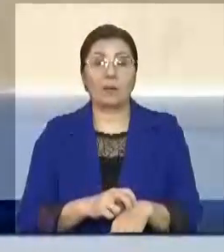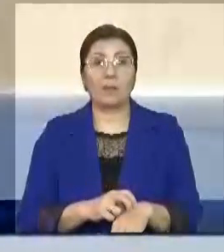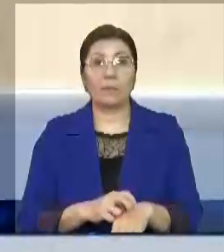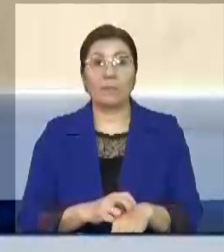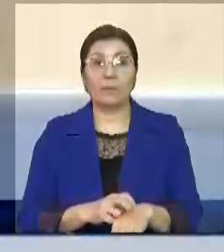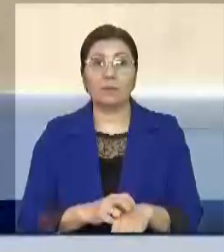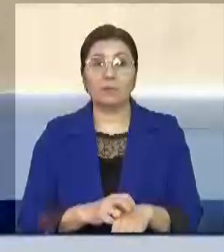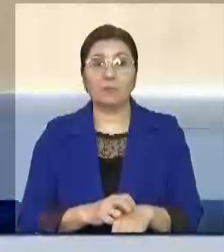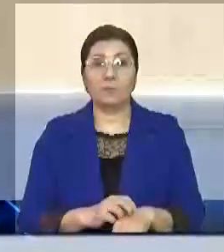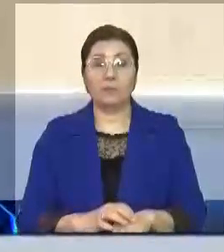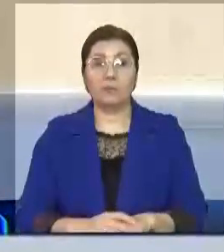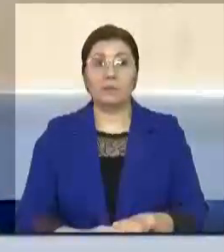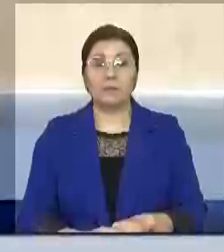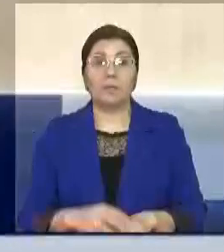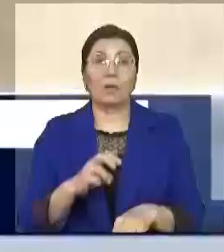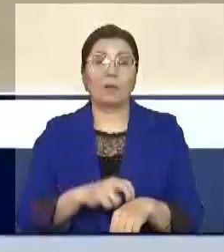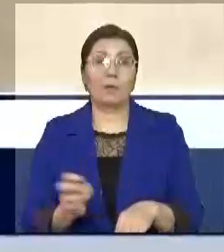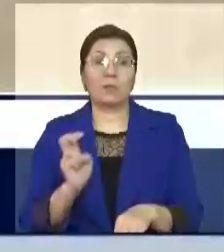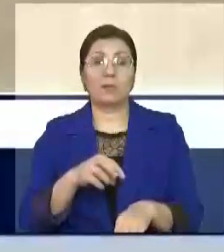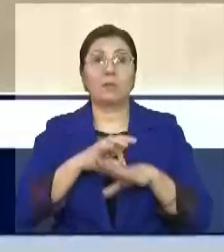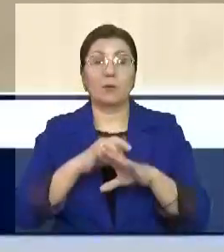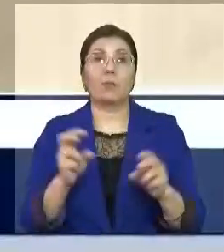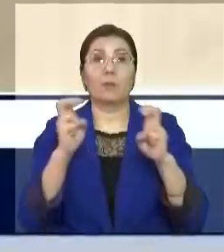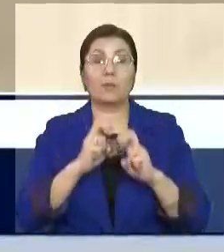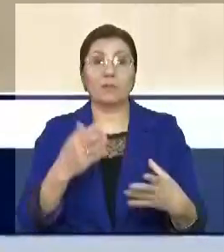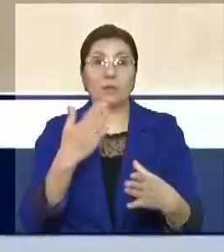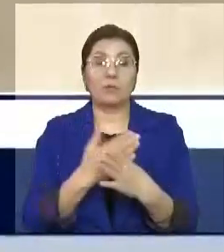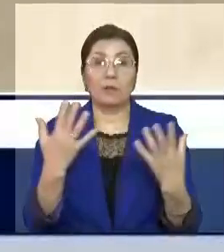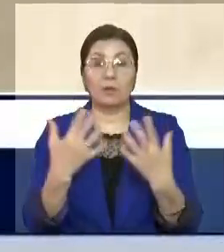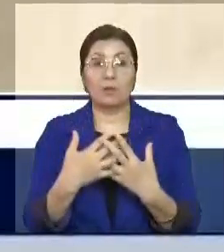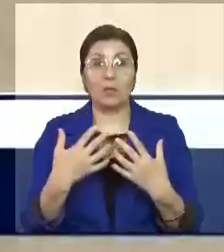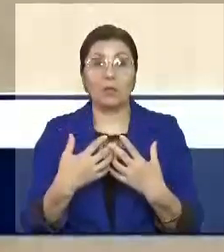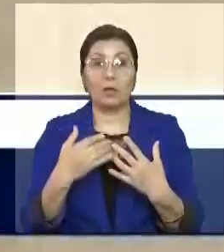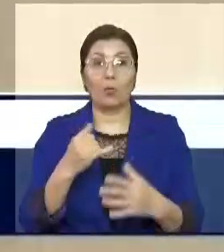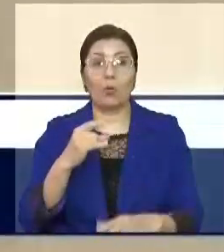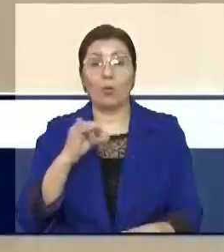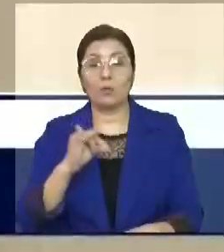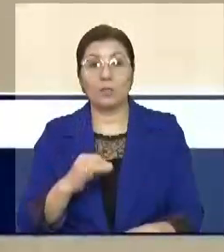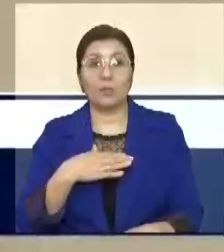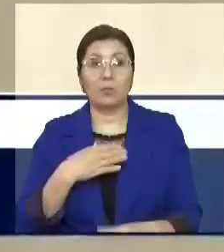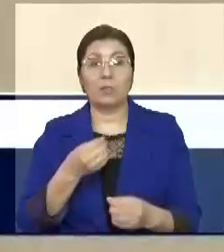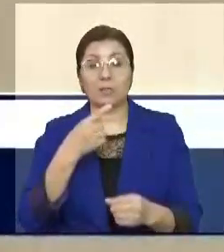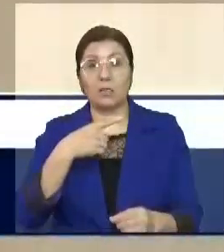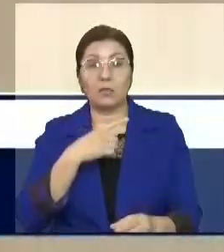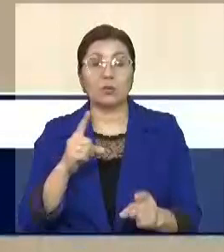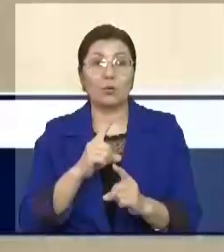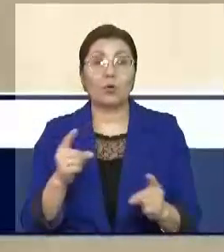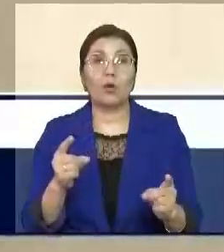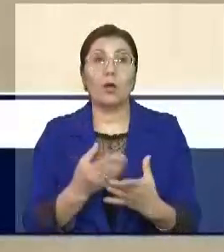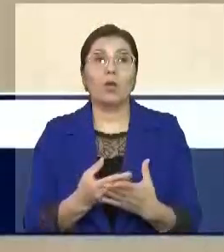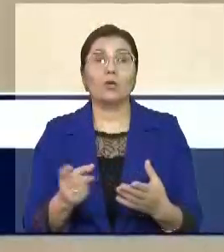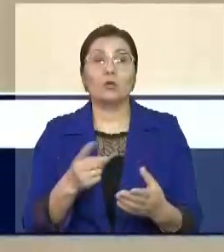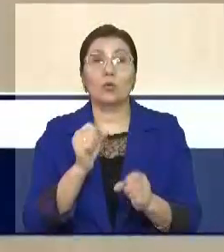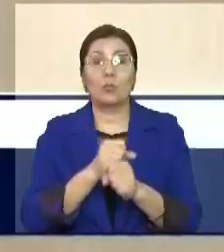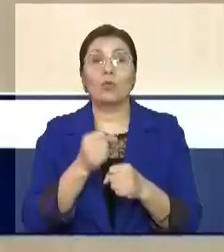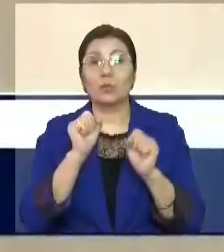также особенно проблем. Специалисты провели обследование с помощью аппарата УЗИ экспертного класса. После этого мне сразу же сказали, что к чему, что можно